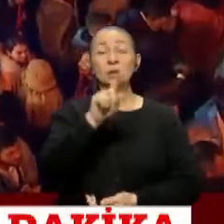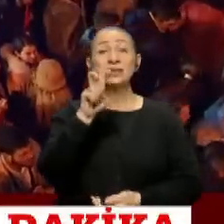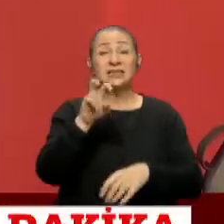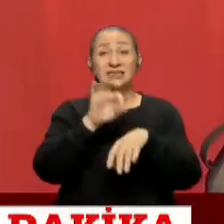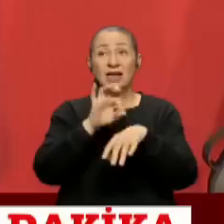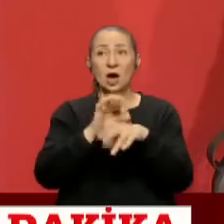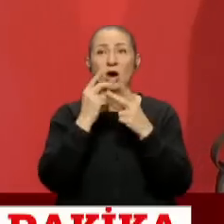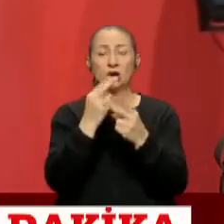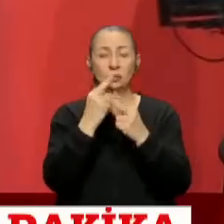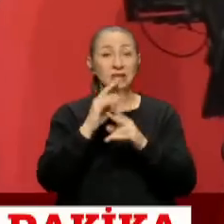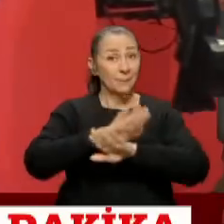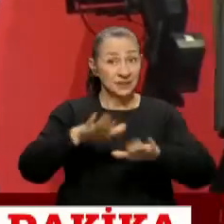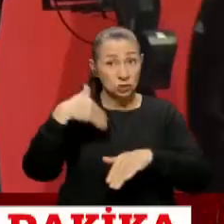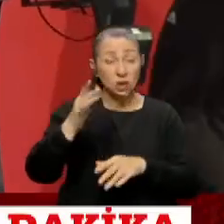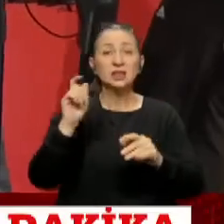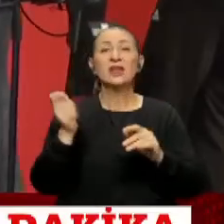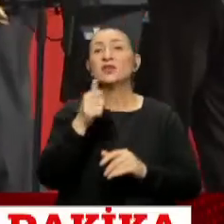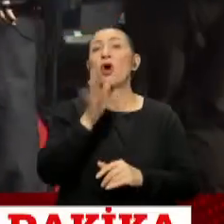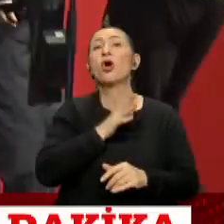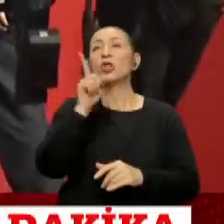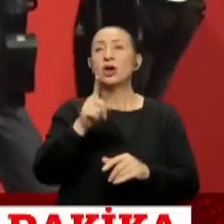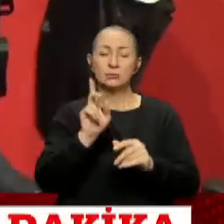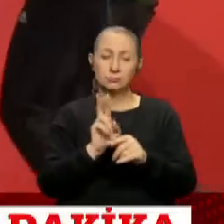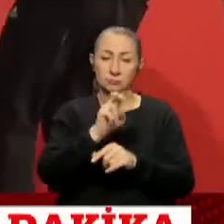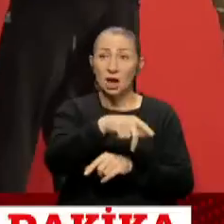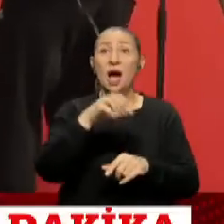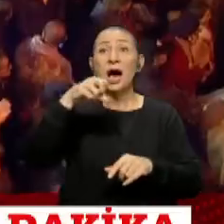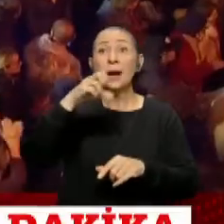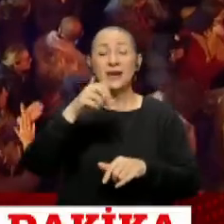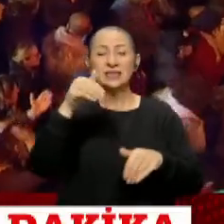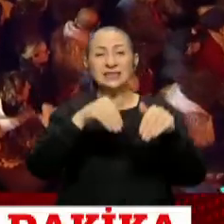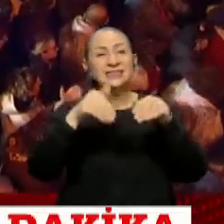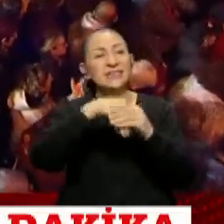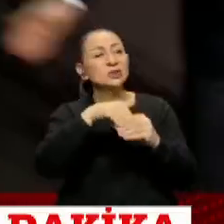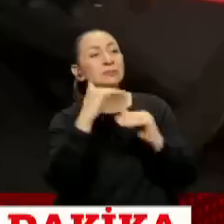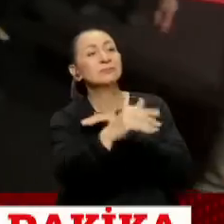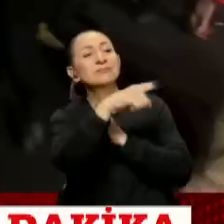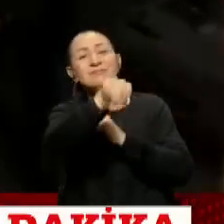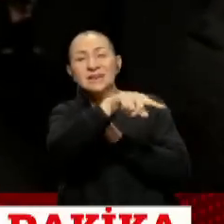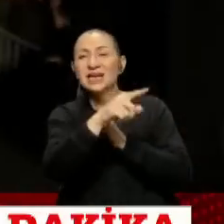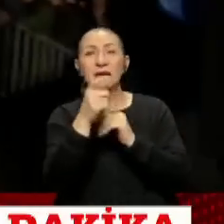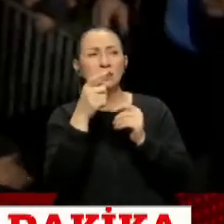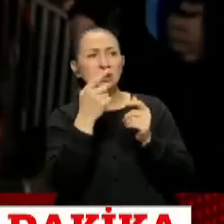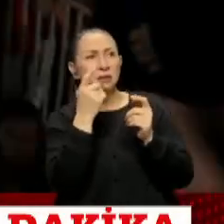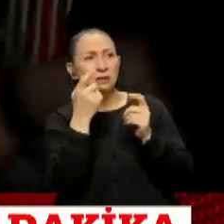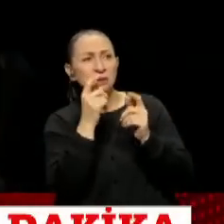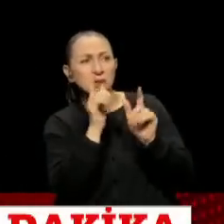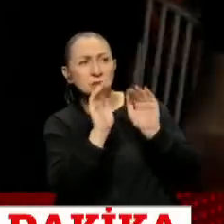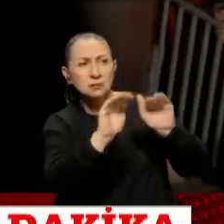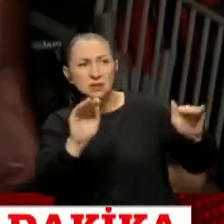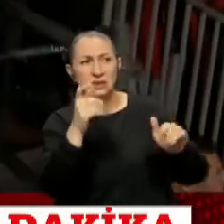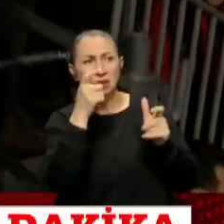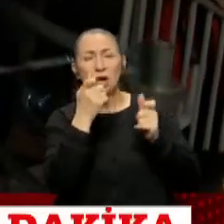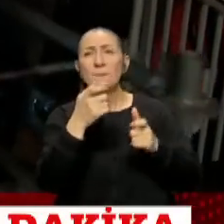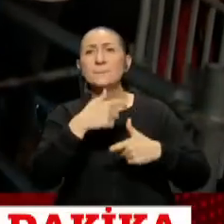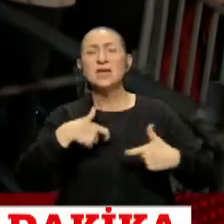18 dakikalık konuşmasının ardından Davutoğlu sahneden iniyor. AK Parti seçmenine seslenmesi dikkat çekiciydi. Milli